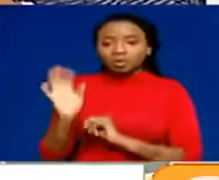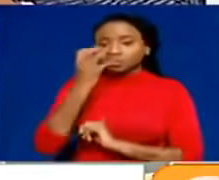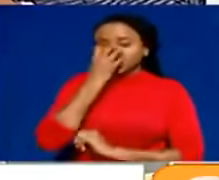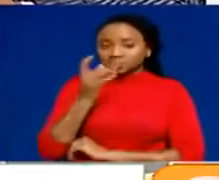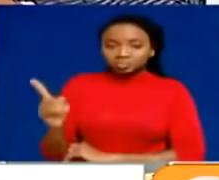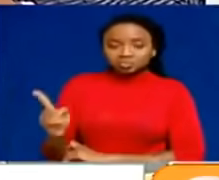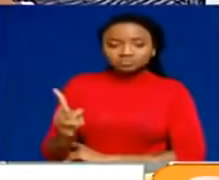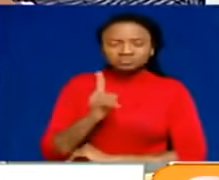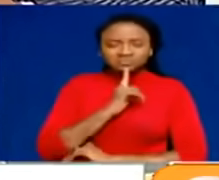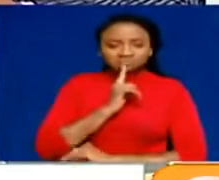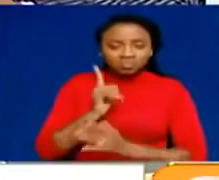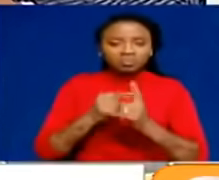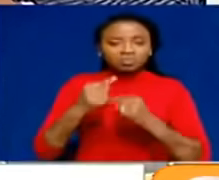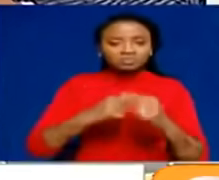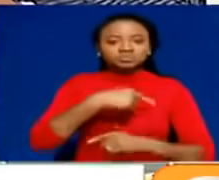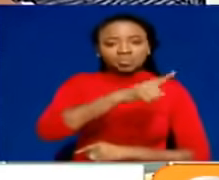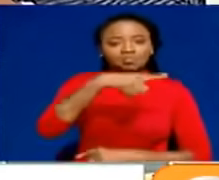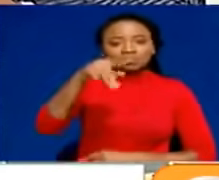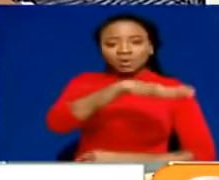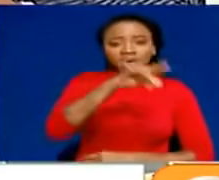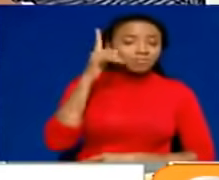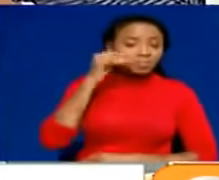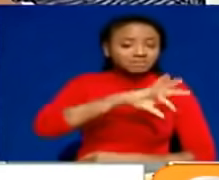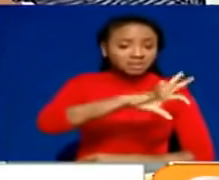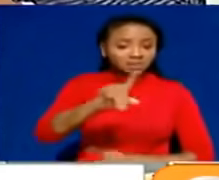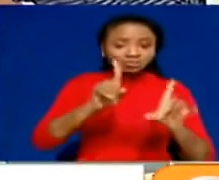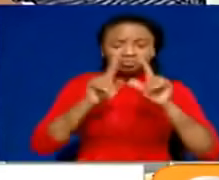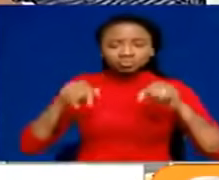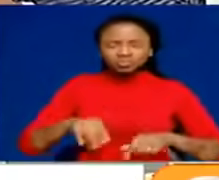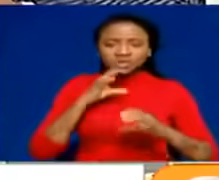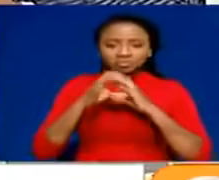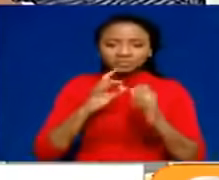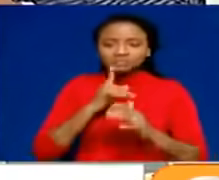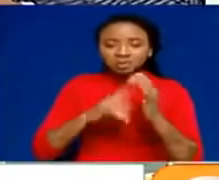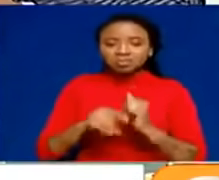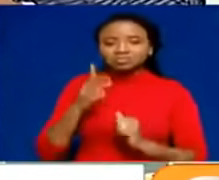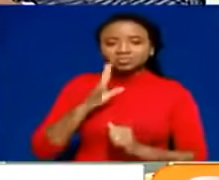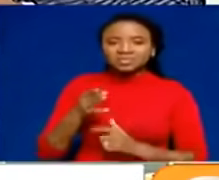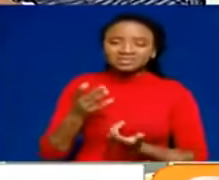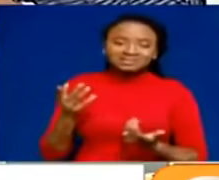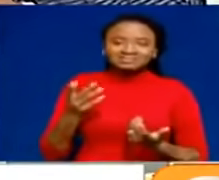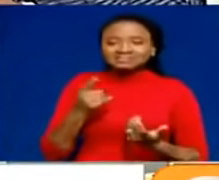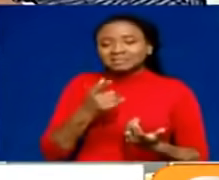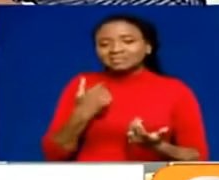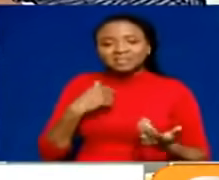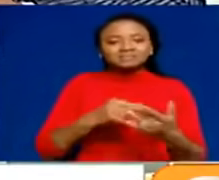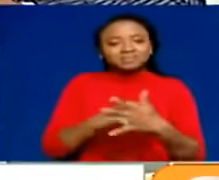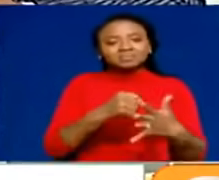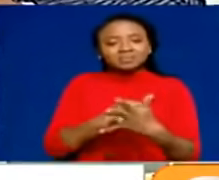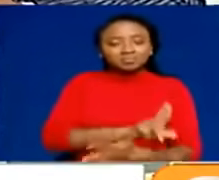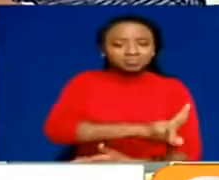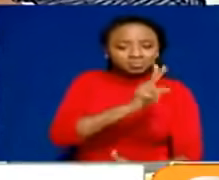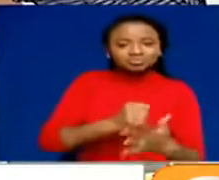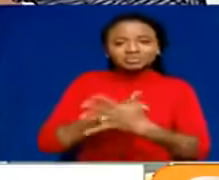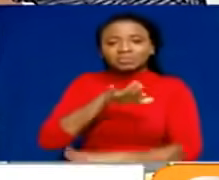Naibu Rais William Ruto ameendelea na ziara ya kaunti ya Mombasa hii leo, huku akizungumzia kulipia gharama ya siasa kwa kumuunga